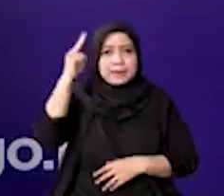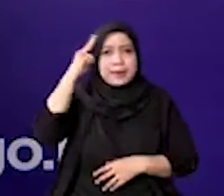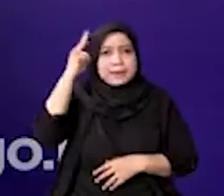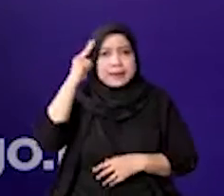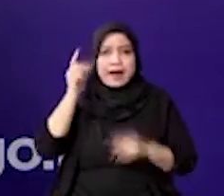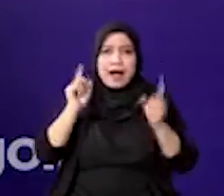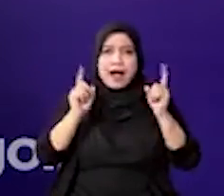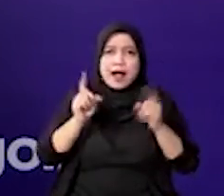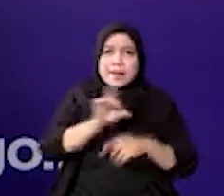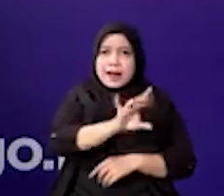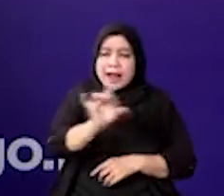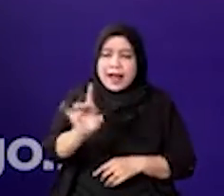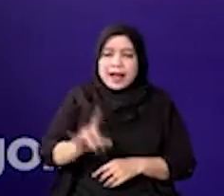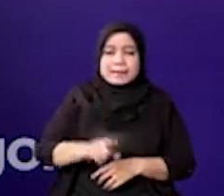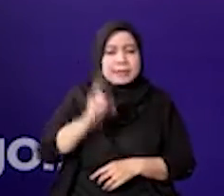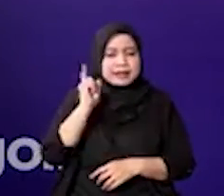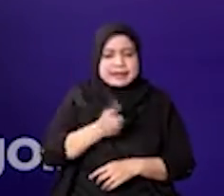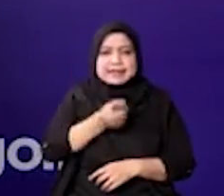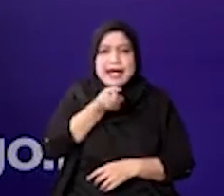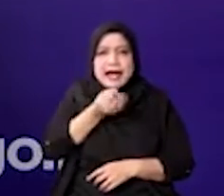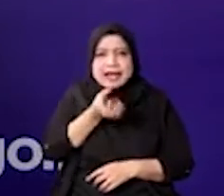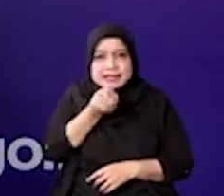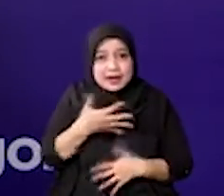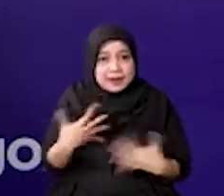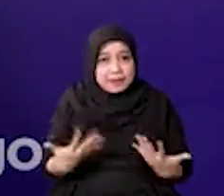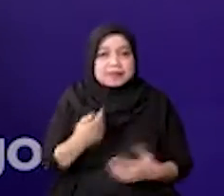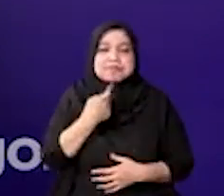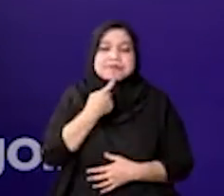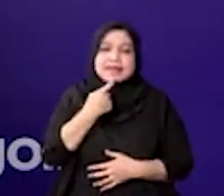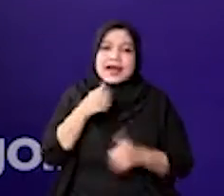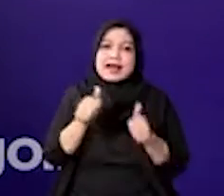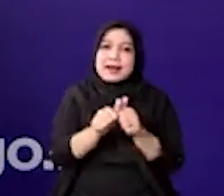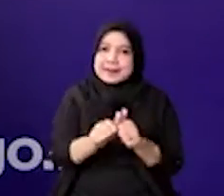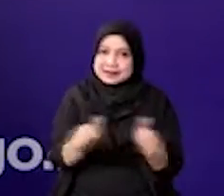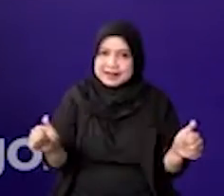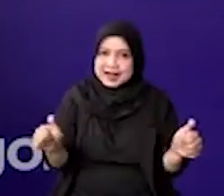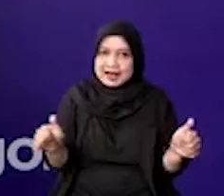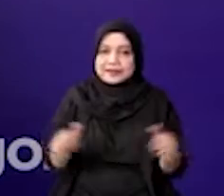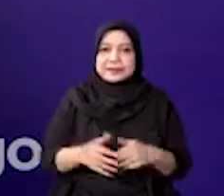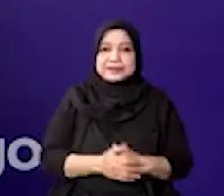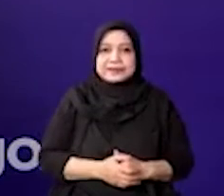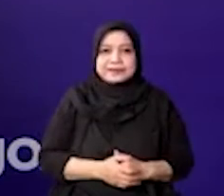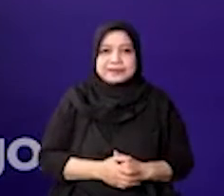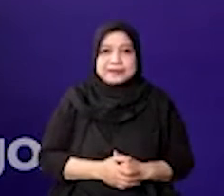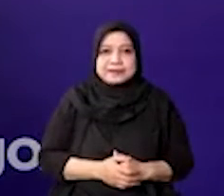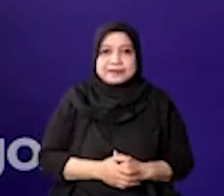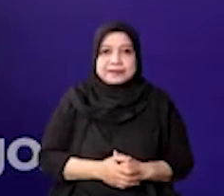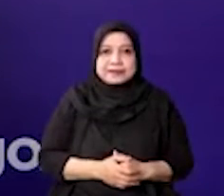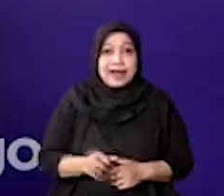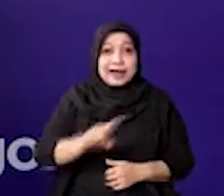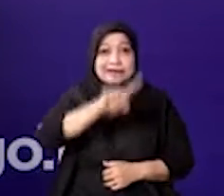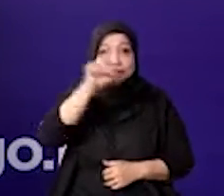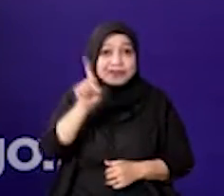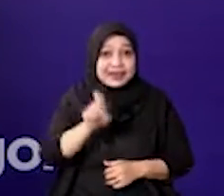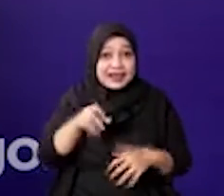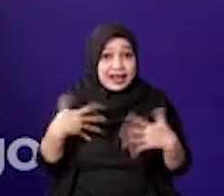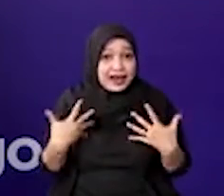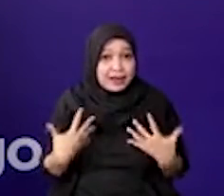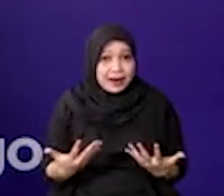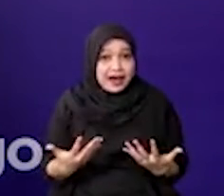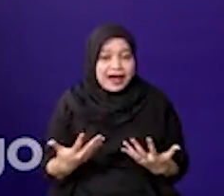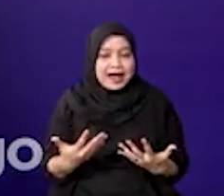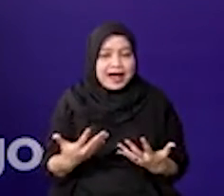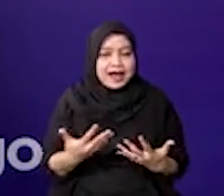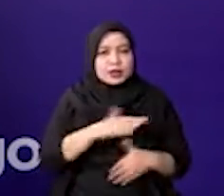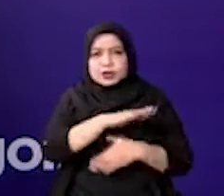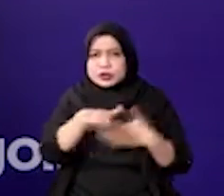kebersihan I timbul satu pertanyaan Mbak He seluruh agama memberikan